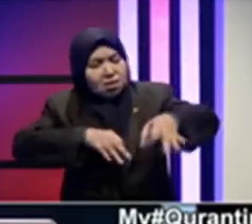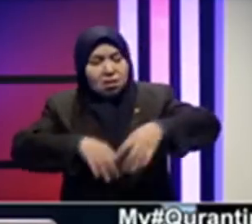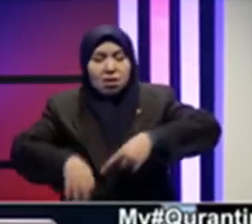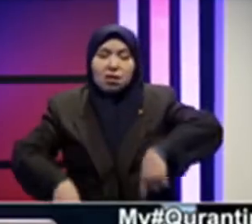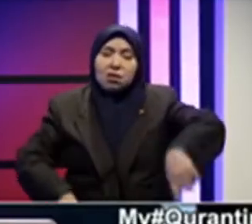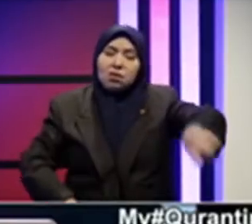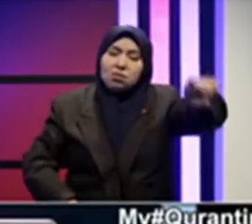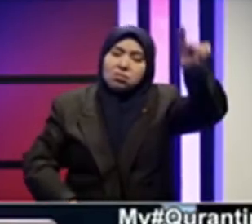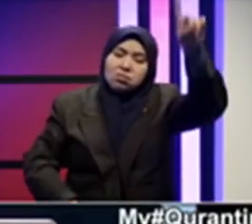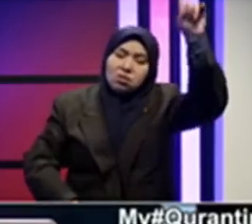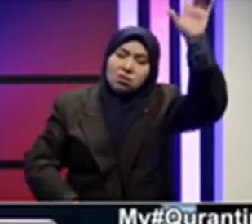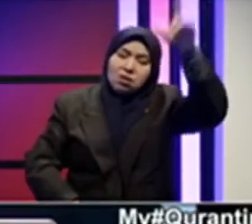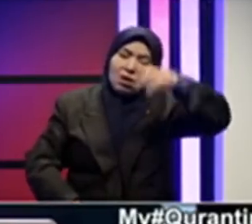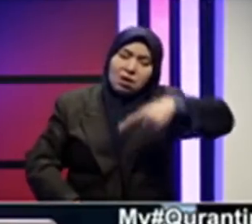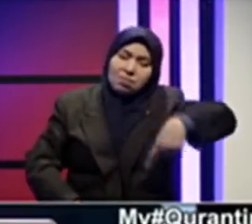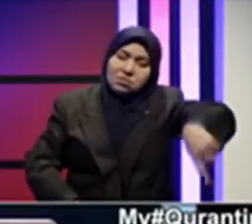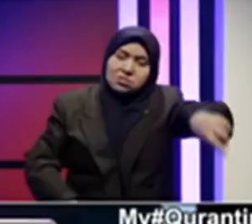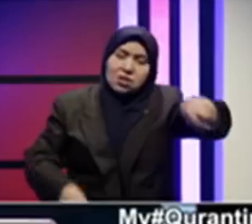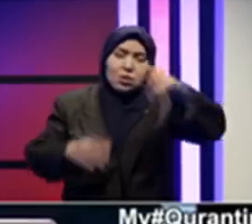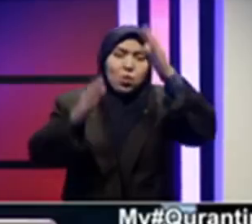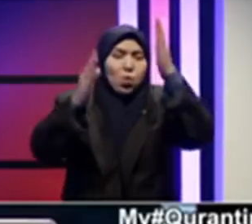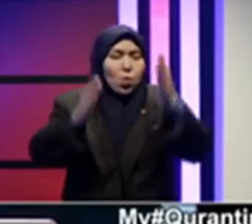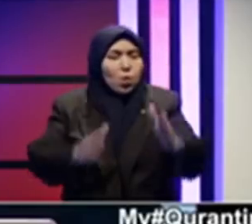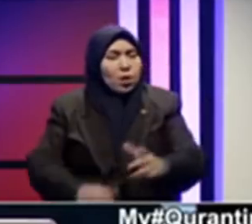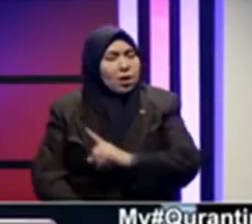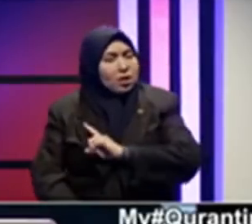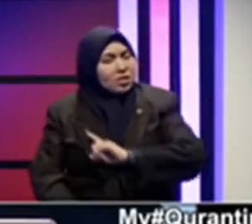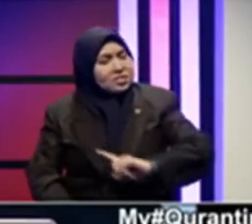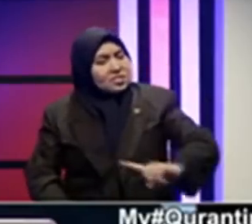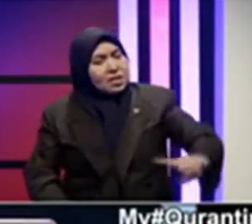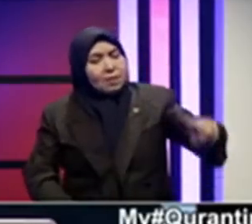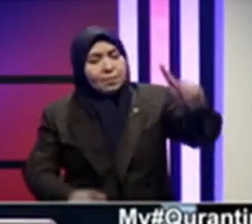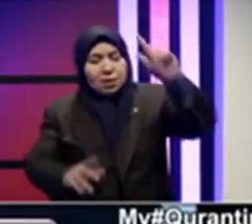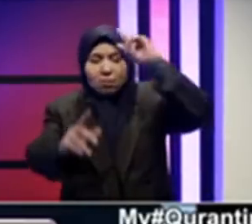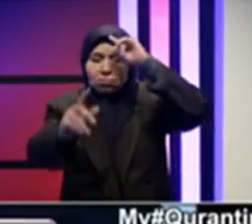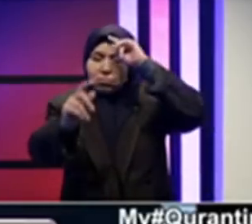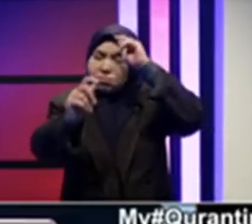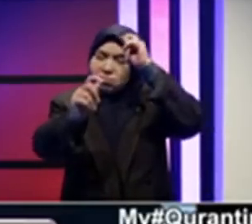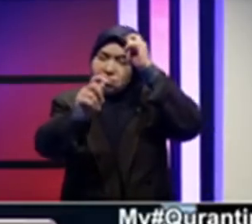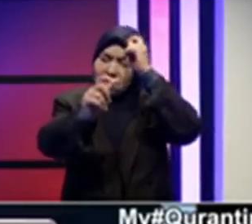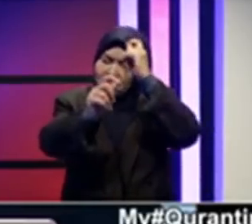ayatina wa kanu